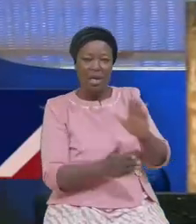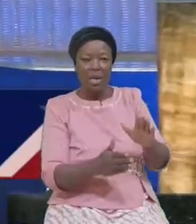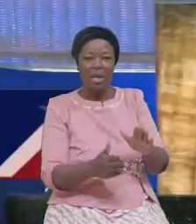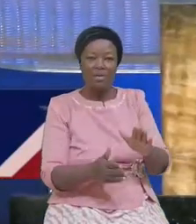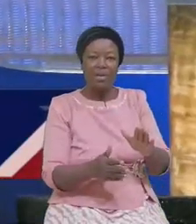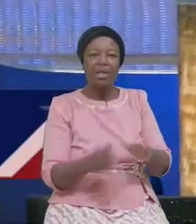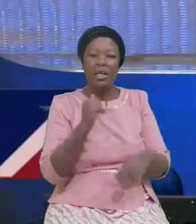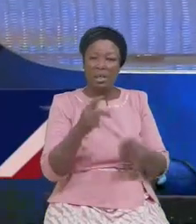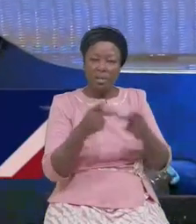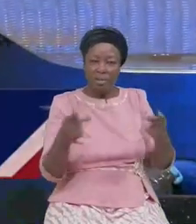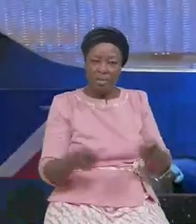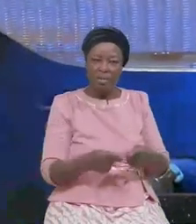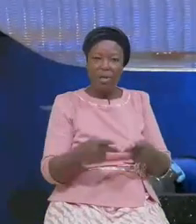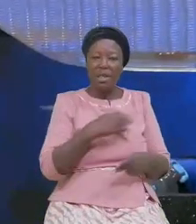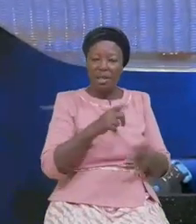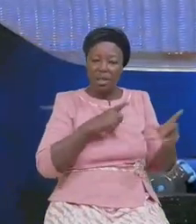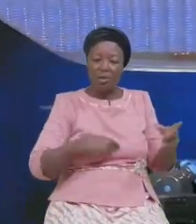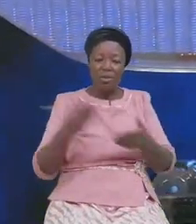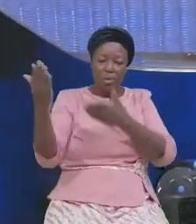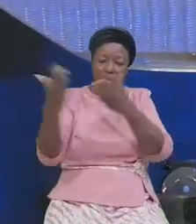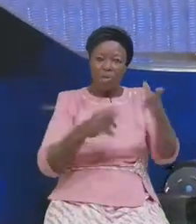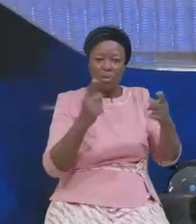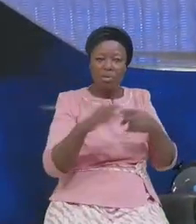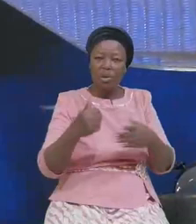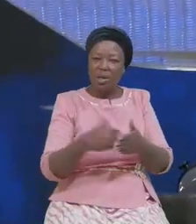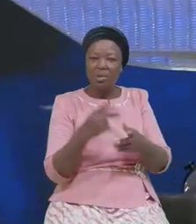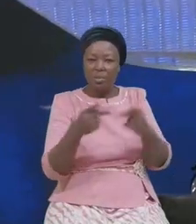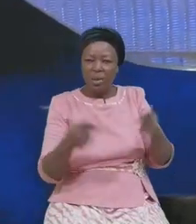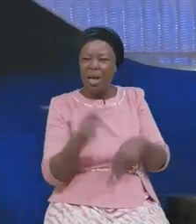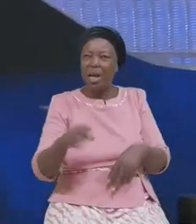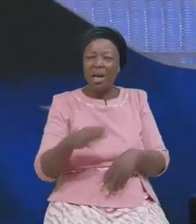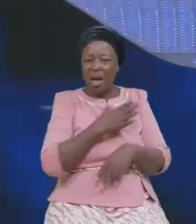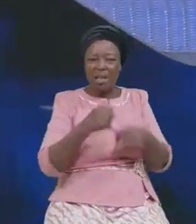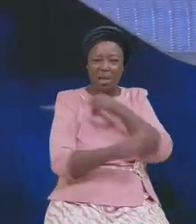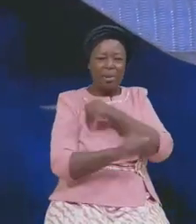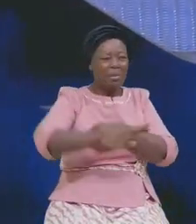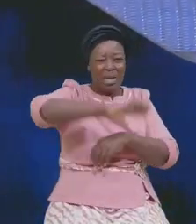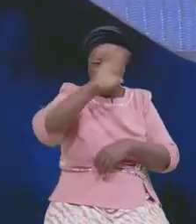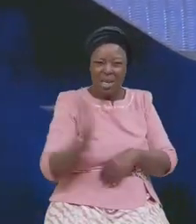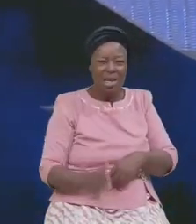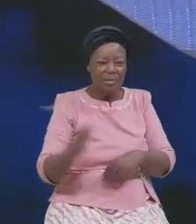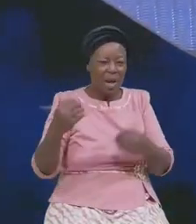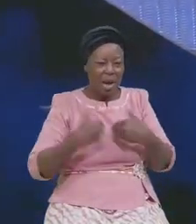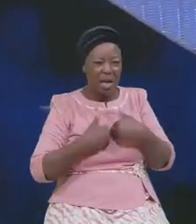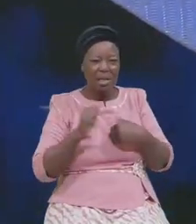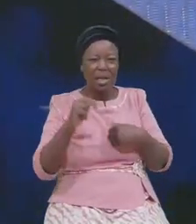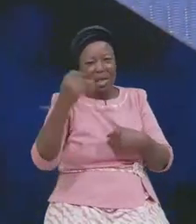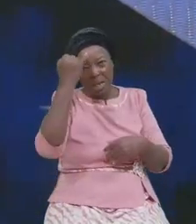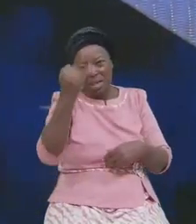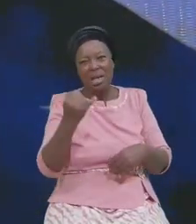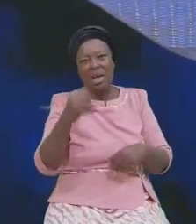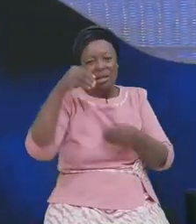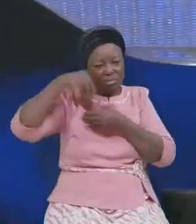Chaldée. Et le Seigneur l'a amené dans un nouveau lieu. Et il n'a jamais eu la pensée, jamais eu l'idée de